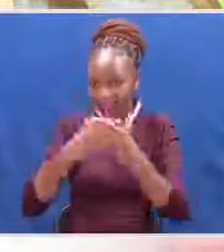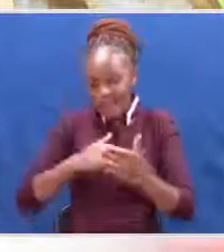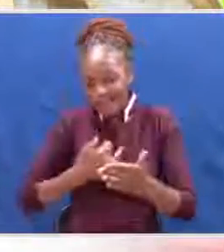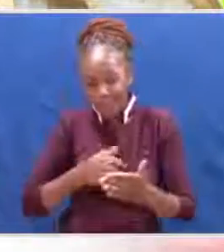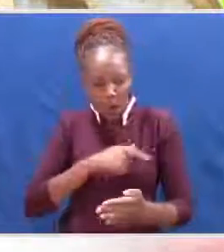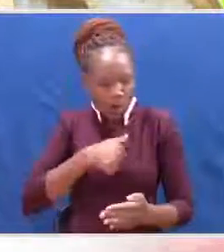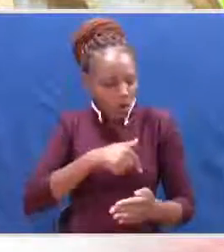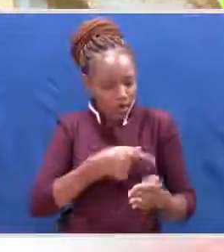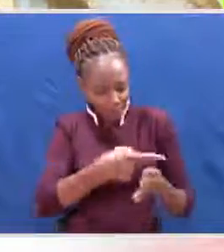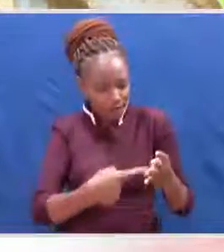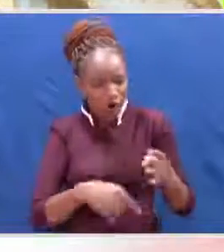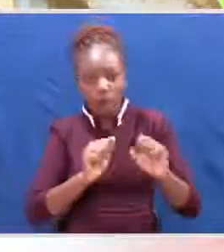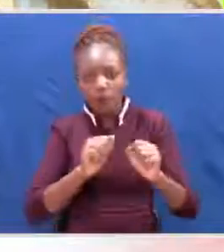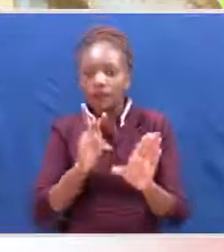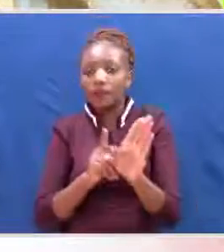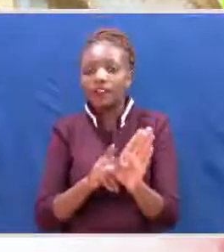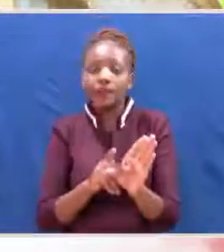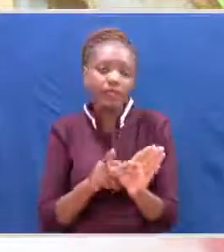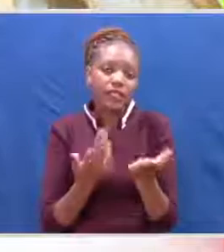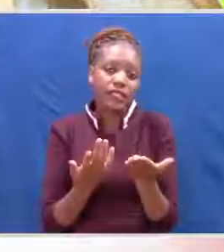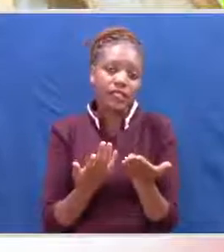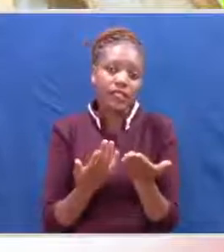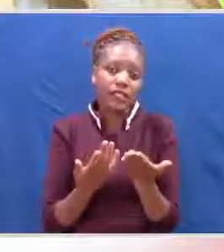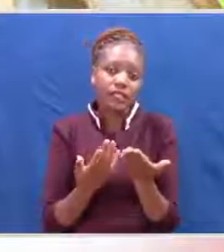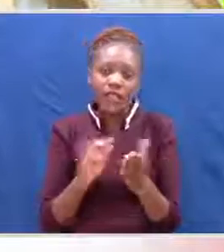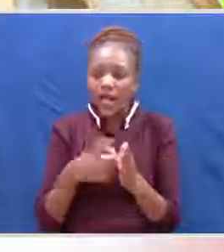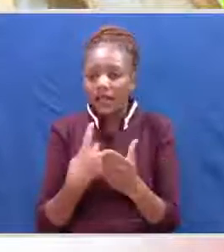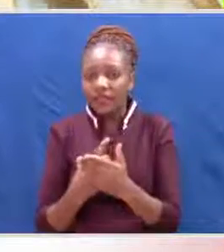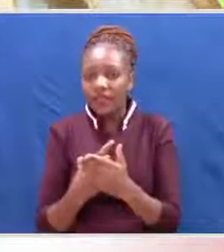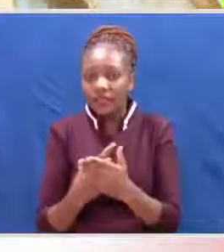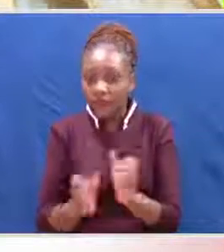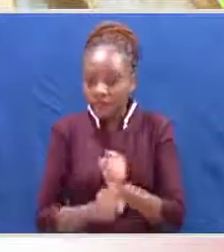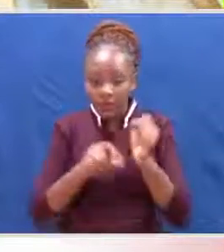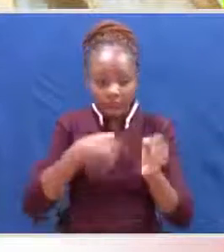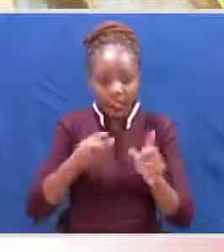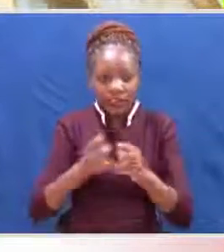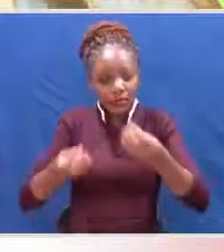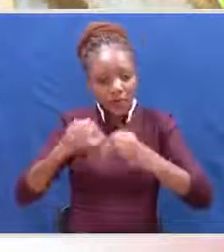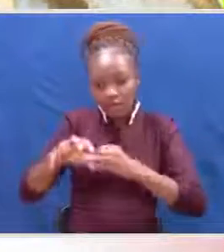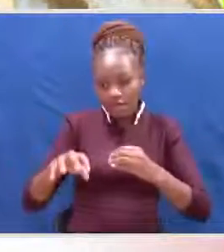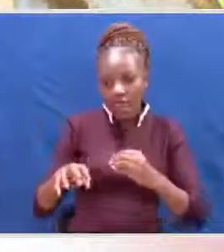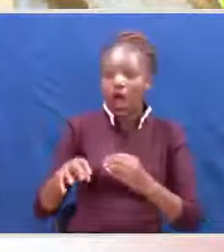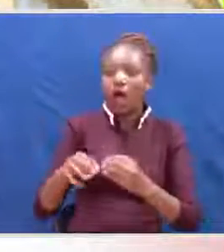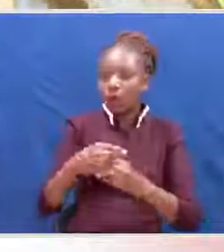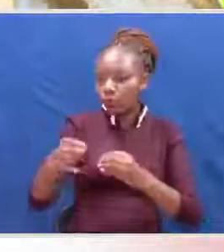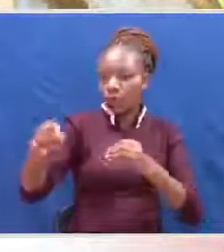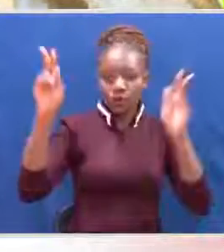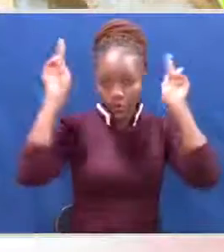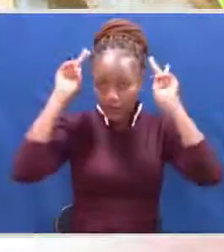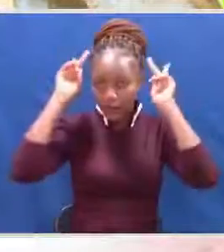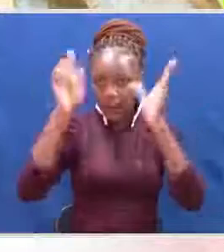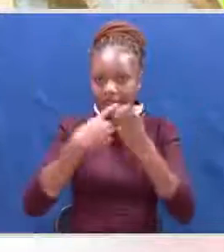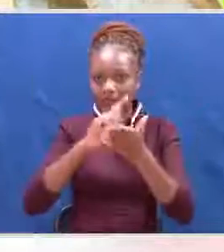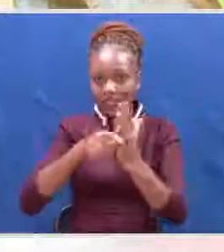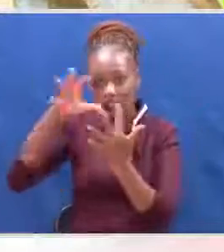tujaribu like yetu inaweza kuwa. So alitumia kila kitu mpaka fair, tukaenda Kakamega. Na bahati mzuri